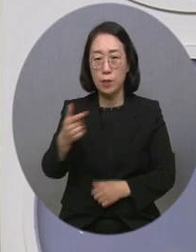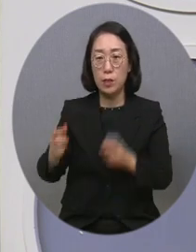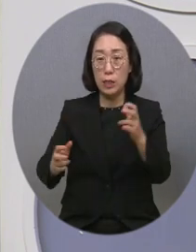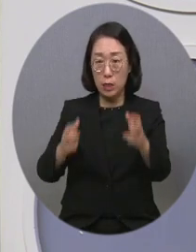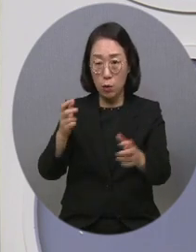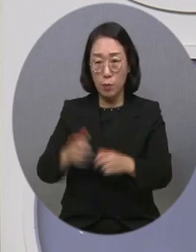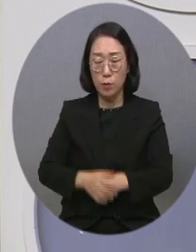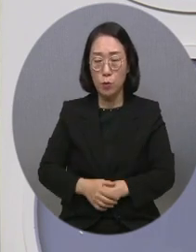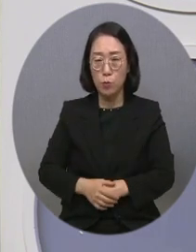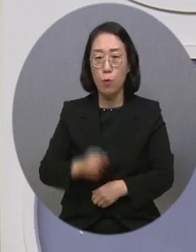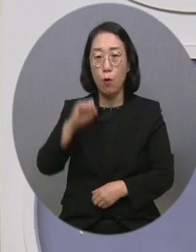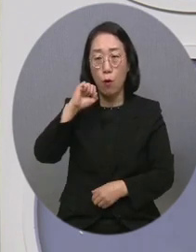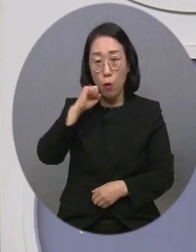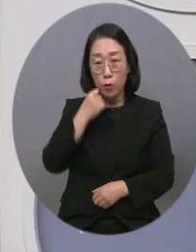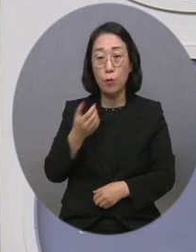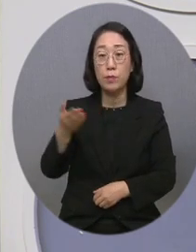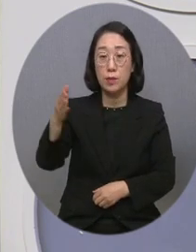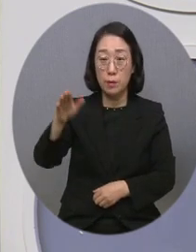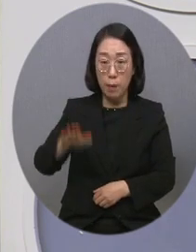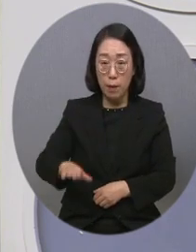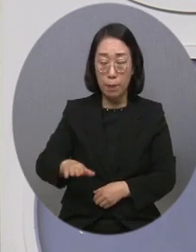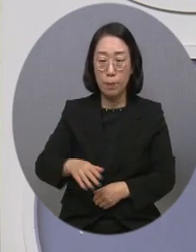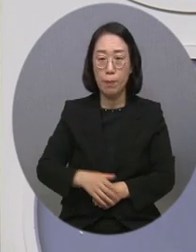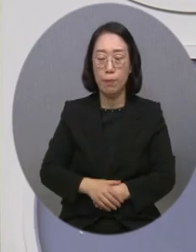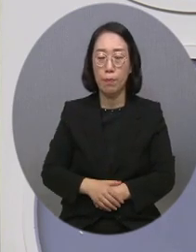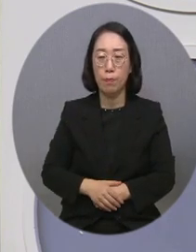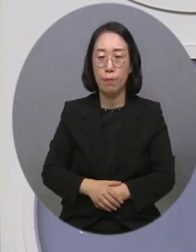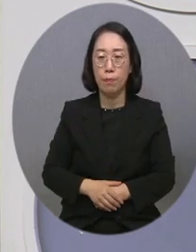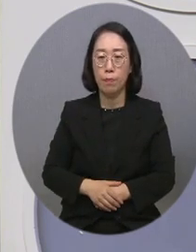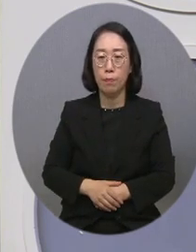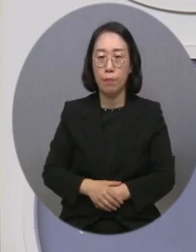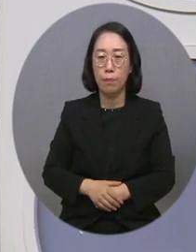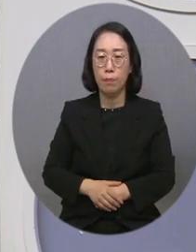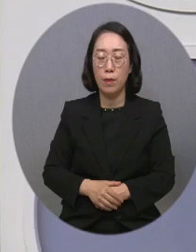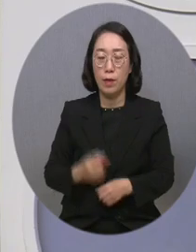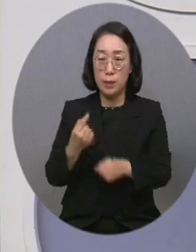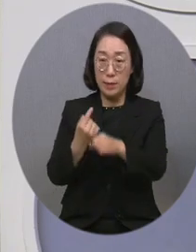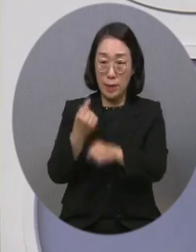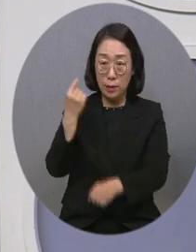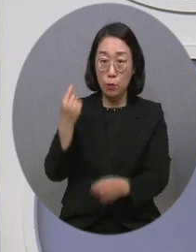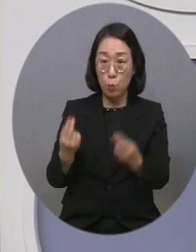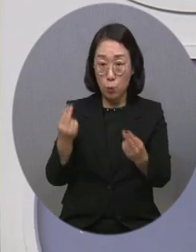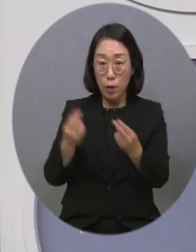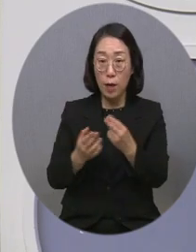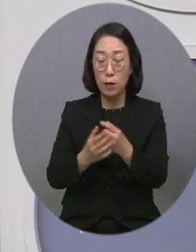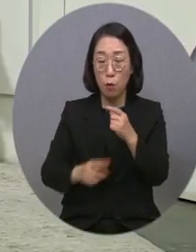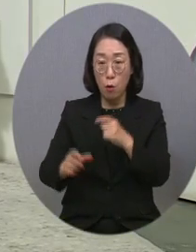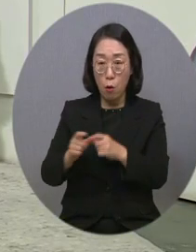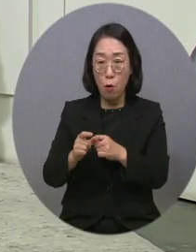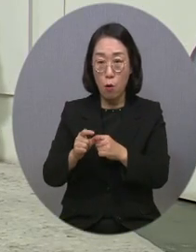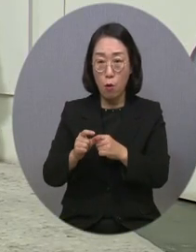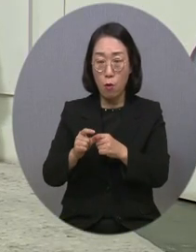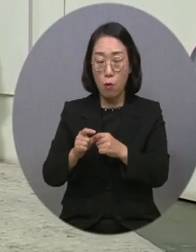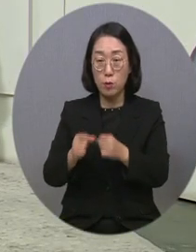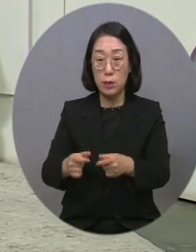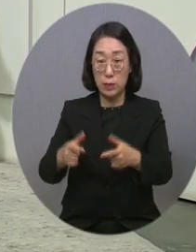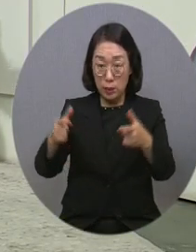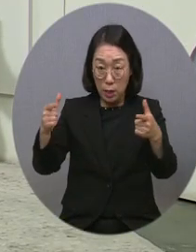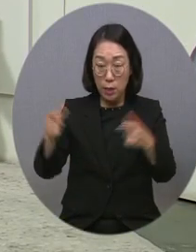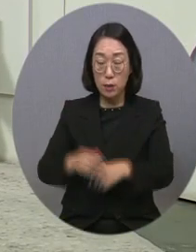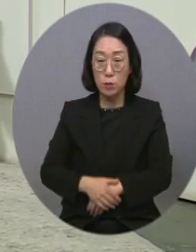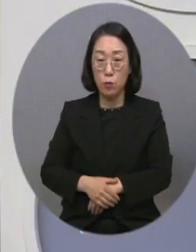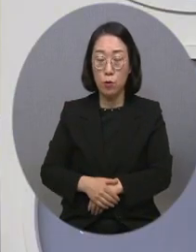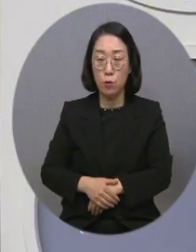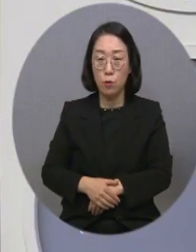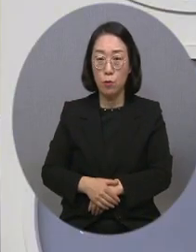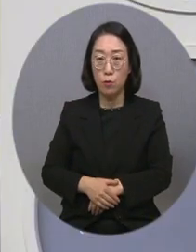더 어렵지만은 그래도 좀 더 작년보다는 좀 더 증액을 해서 이렇게 좀 기업에서 좀